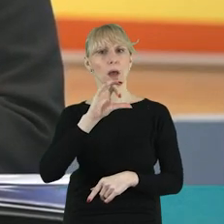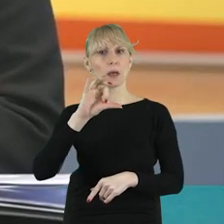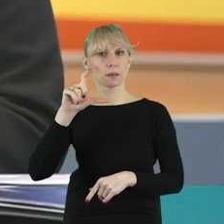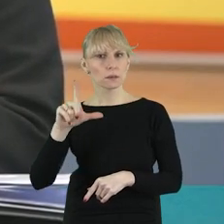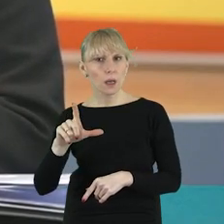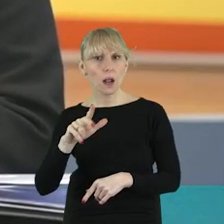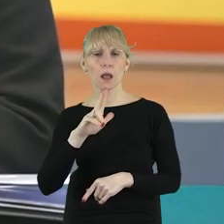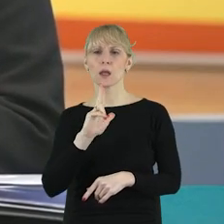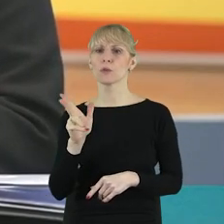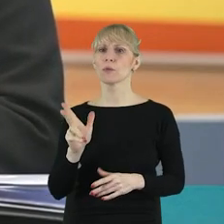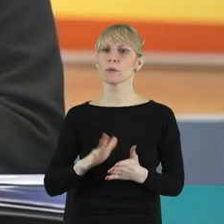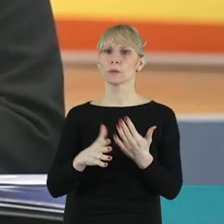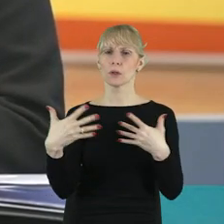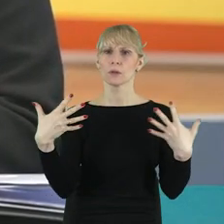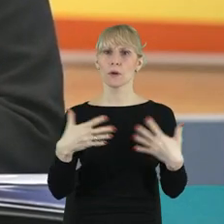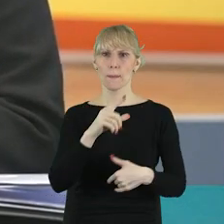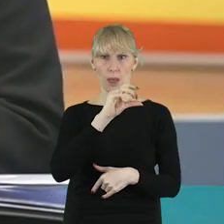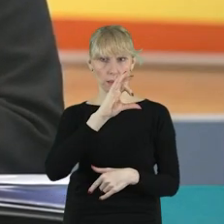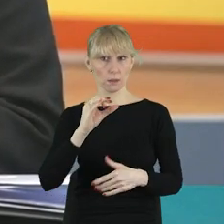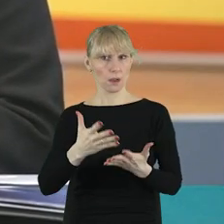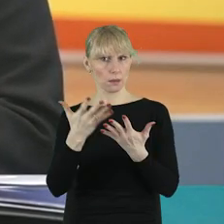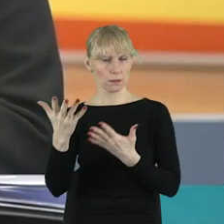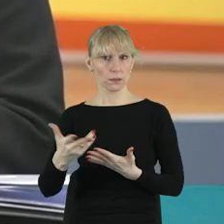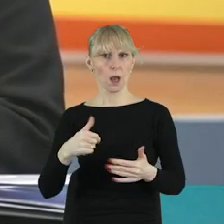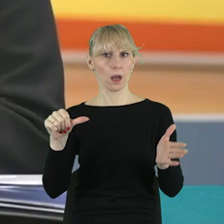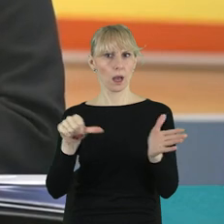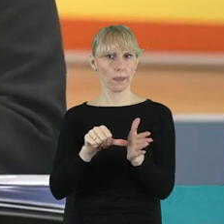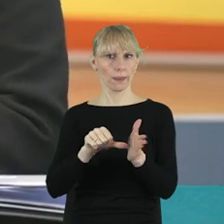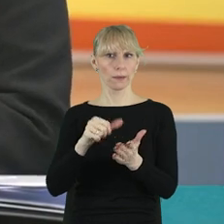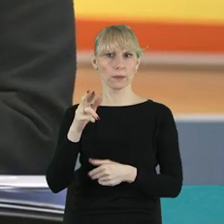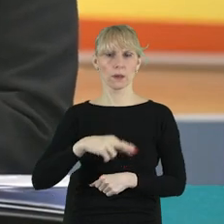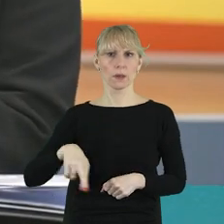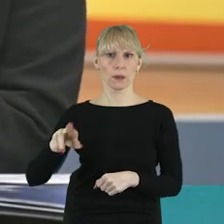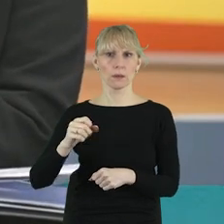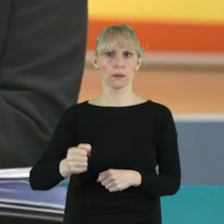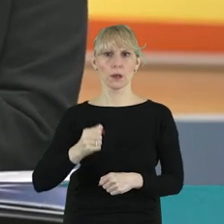zgłasza radnego Andrzeja Chowisa. Dziękuję bardzo. Czy pan radny wyraża zgodę?